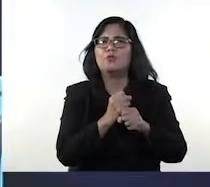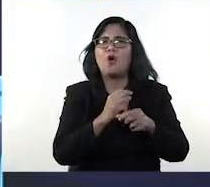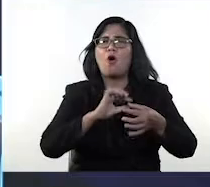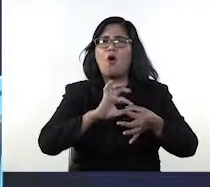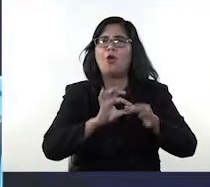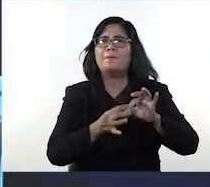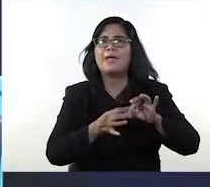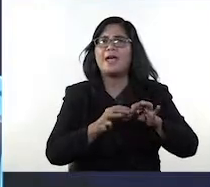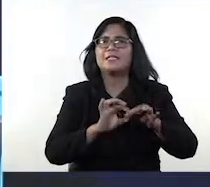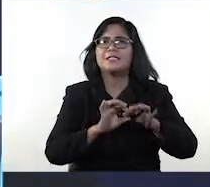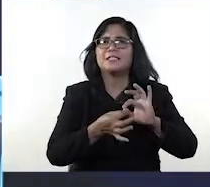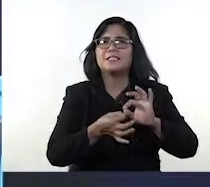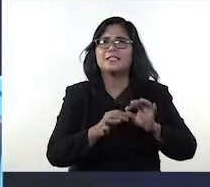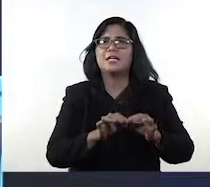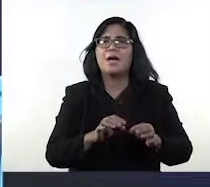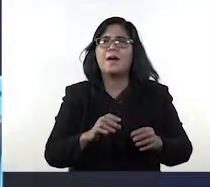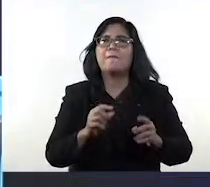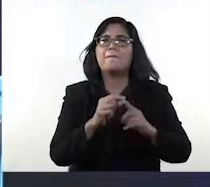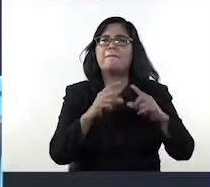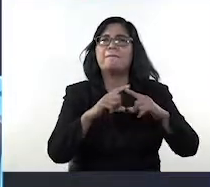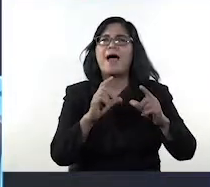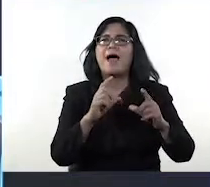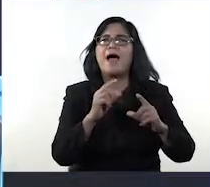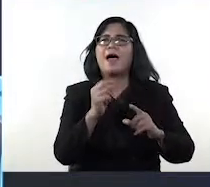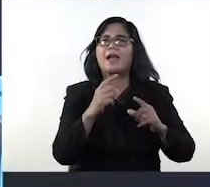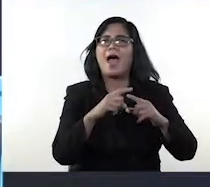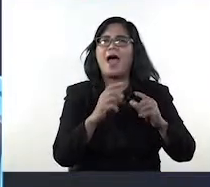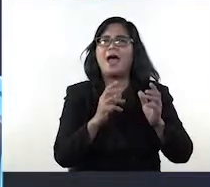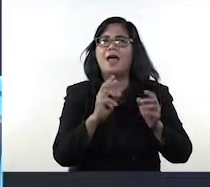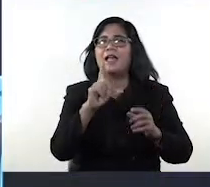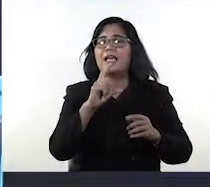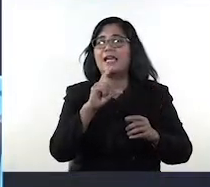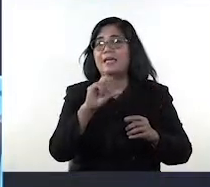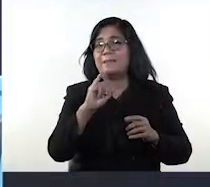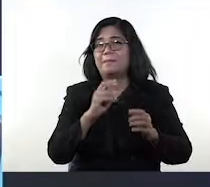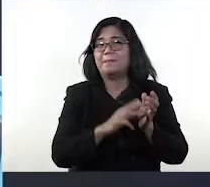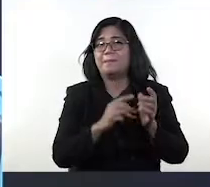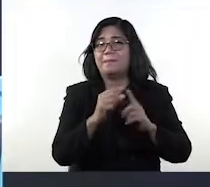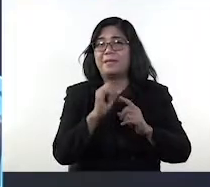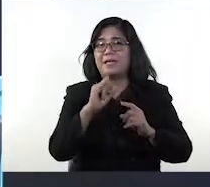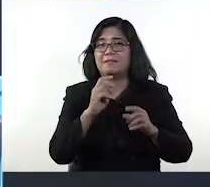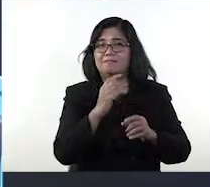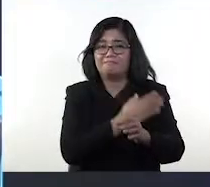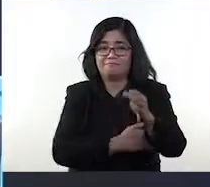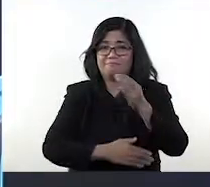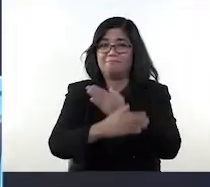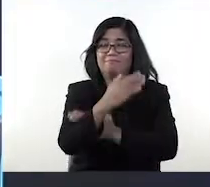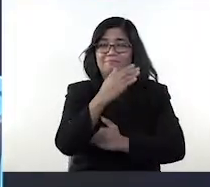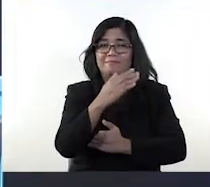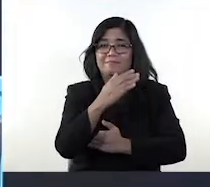di dalam hal ini palemberg Hai tetapi yang menjadi dasar cerita buat surat usianya waktu dia